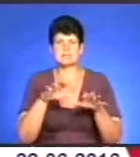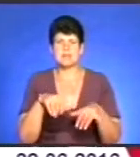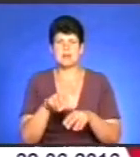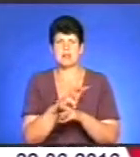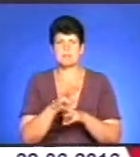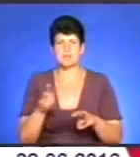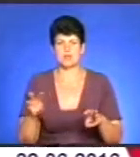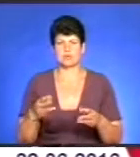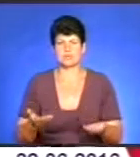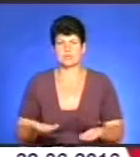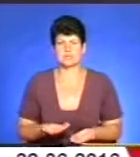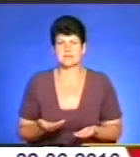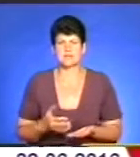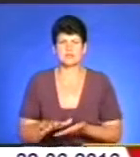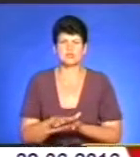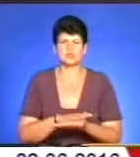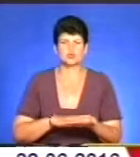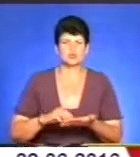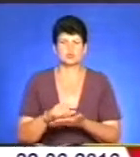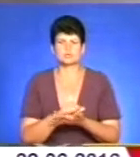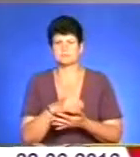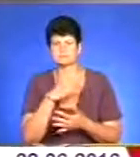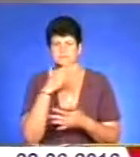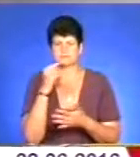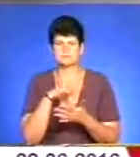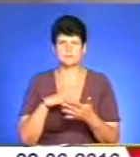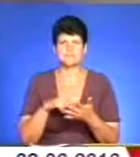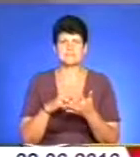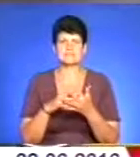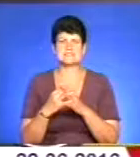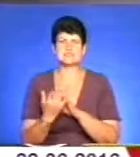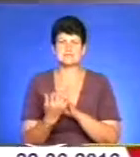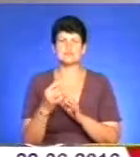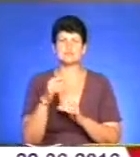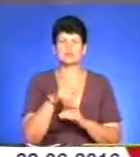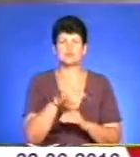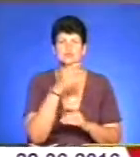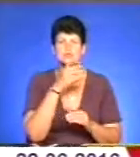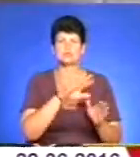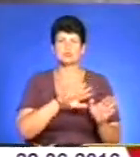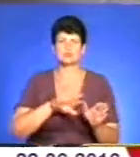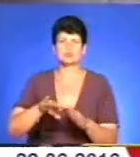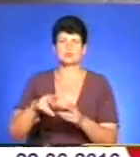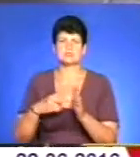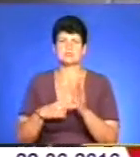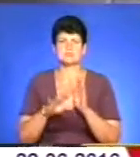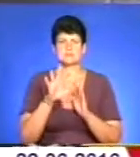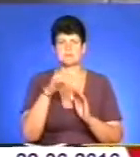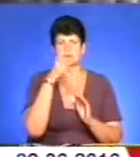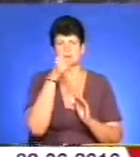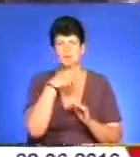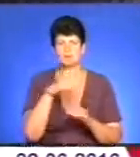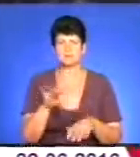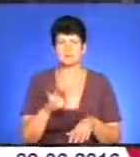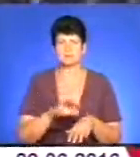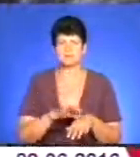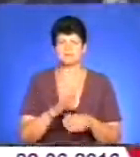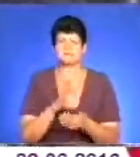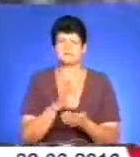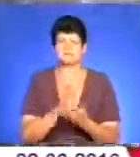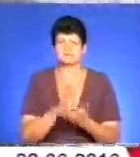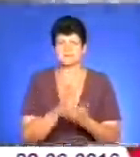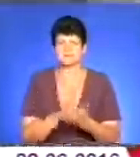життів, дощенту зруйнувала тисячі міст і сіл. З того часу минуло 75 років, але біль не зникла. Досі